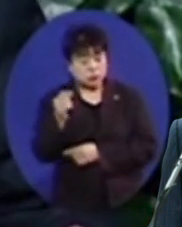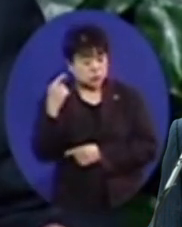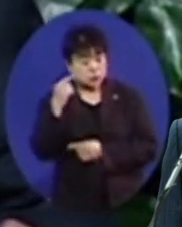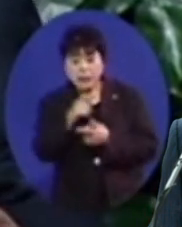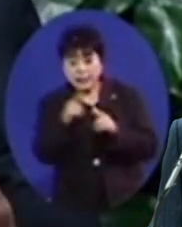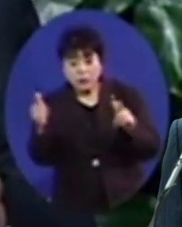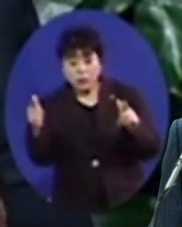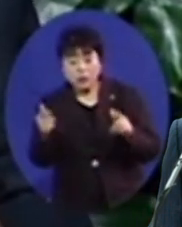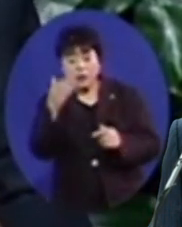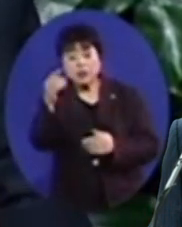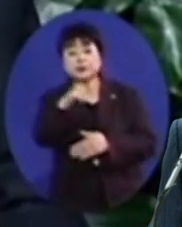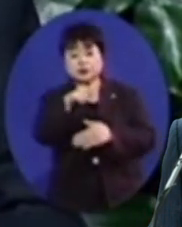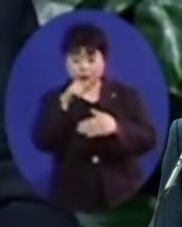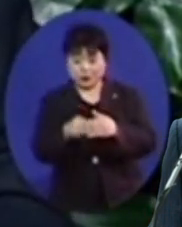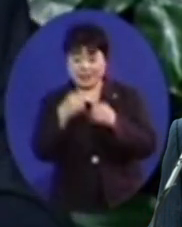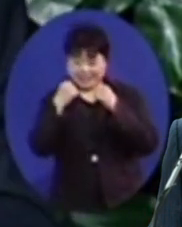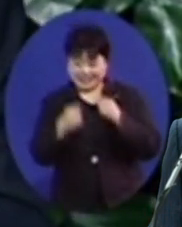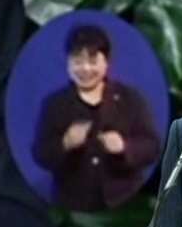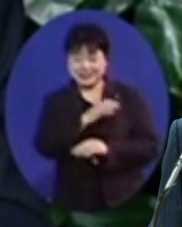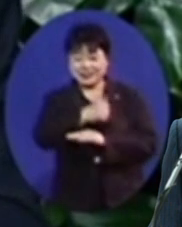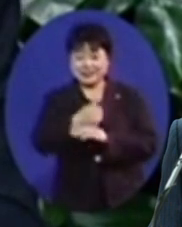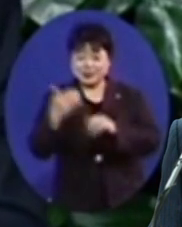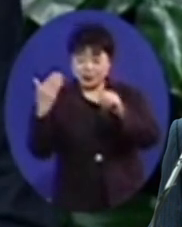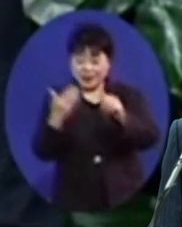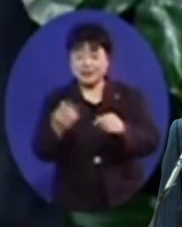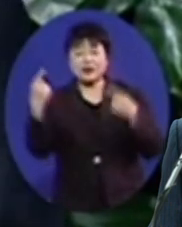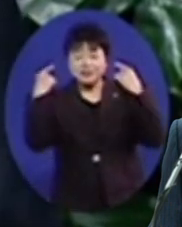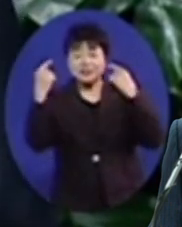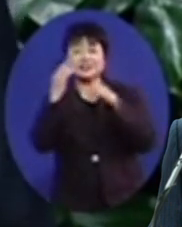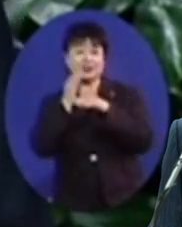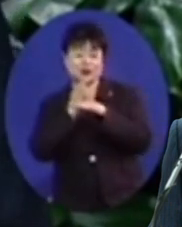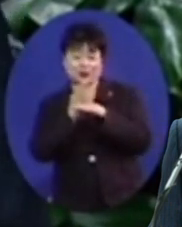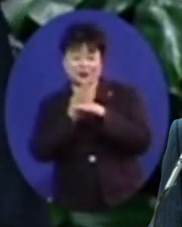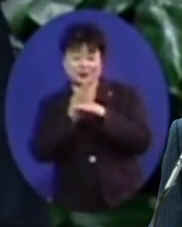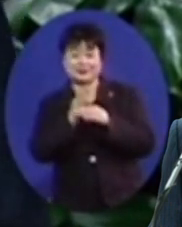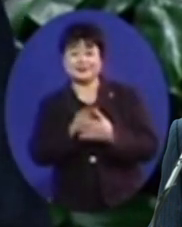아니라 여러분 속에 계신 그리스도께서 듣고 계신다.